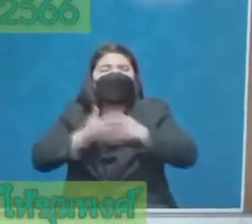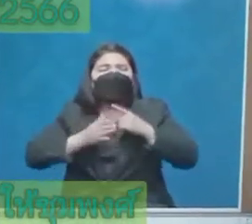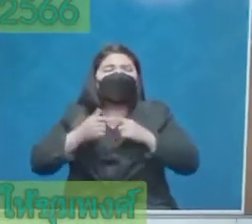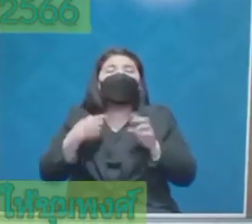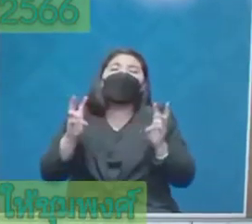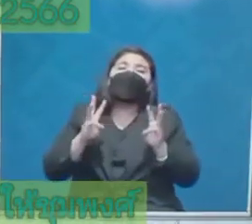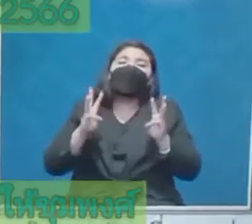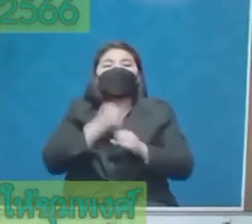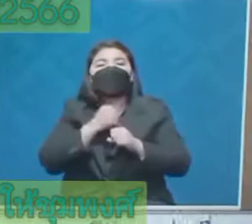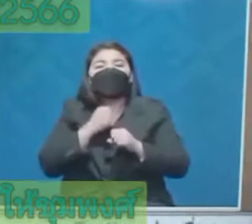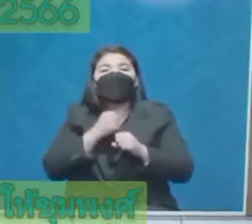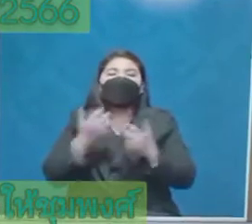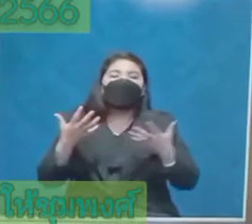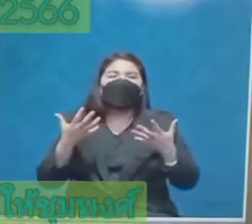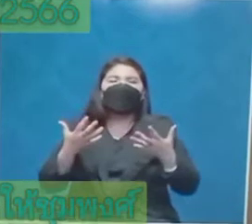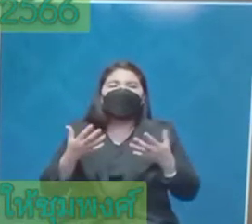ยท่านพูดแบบนี้